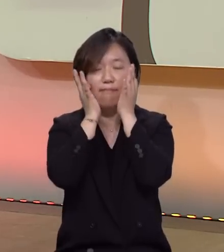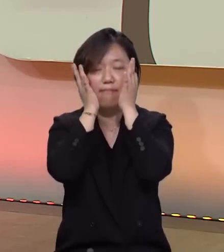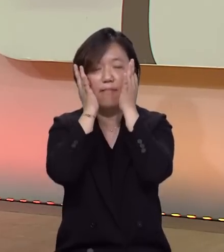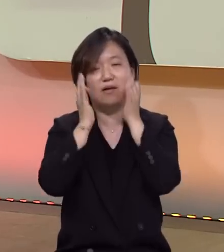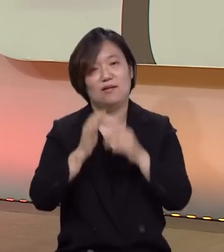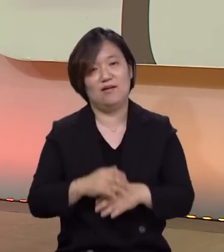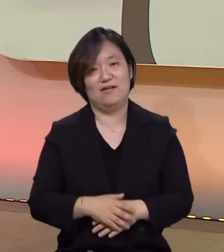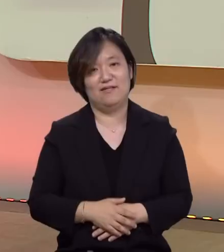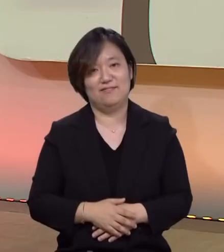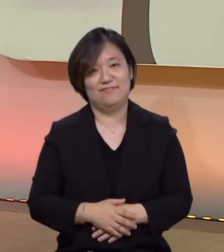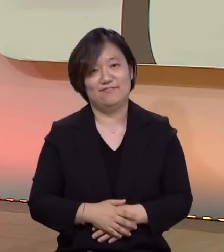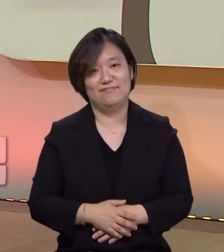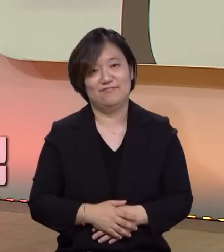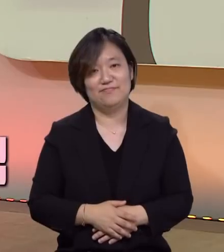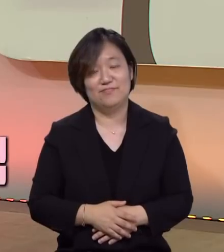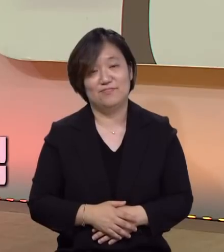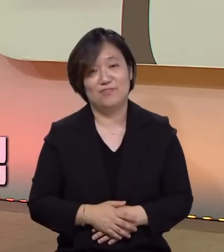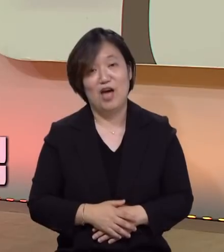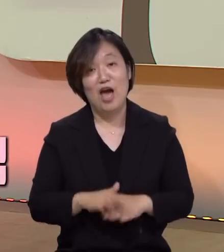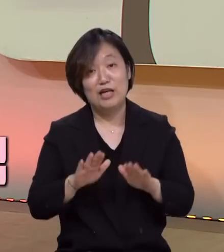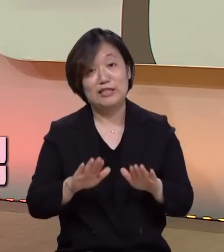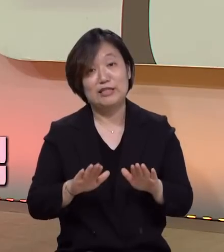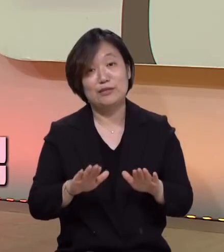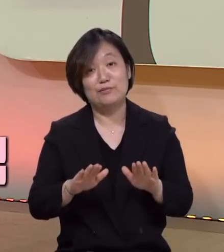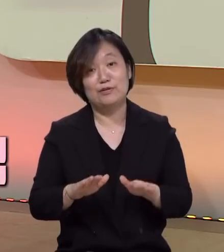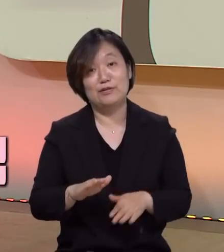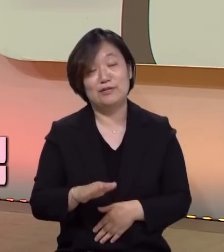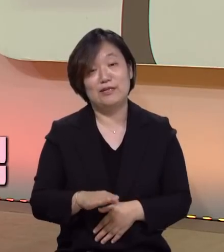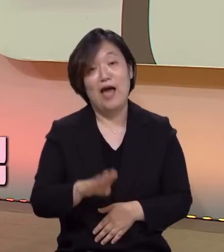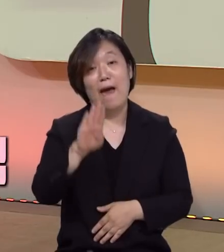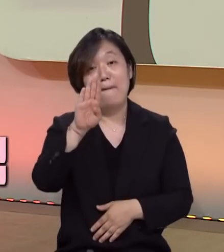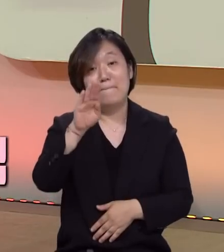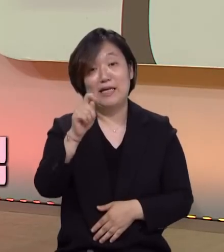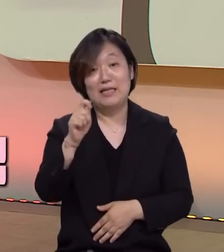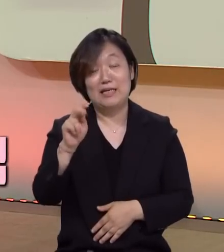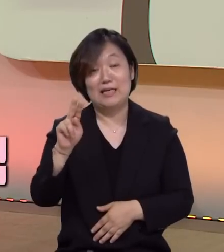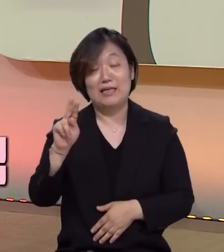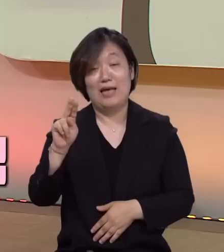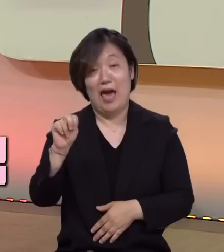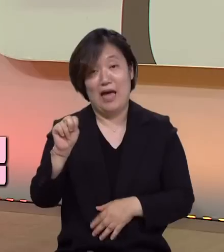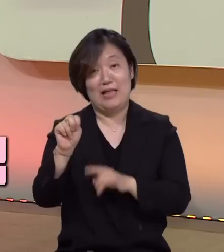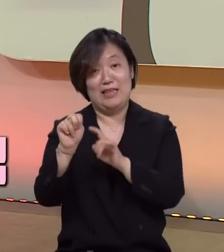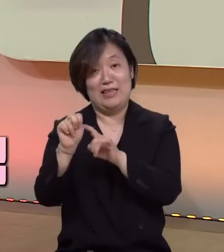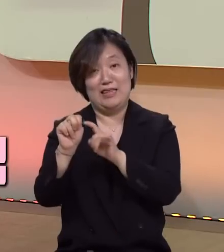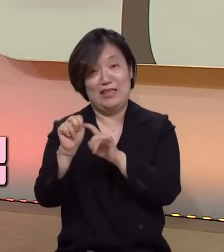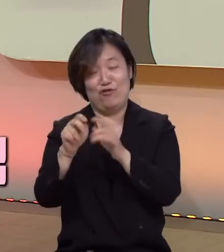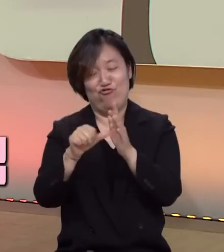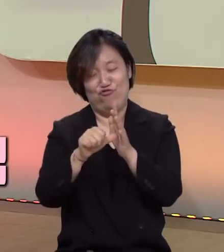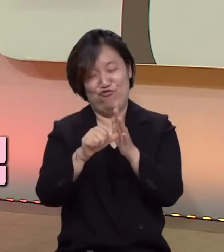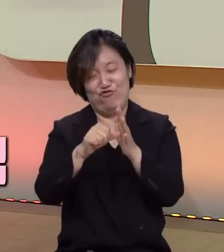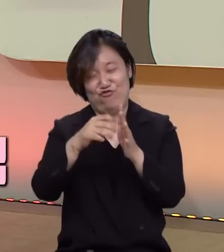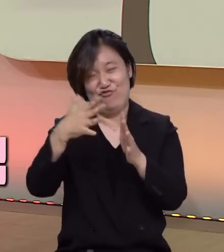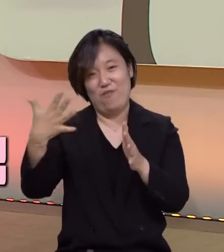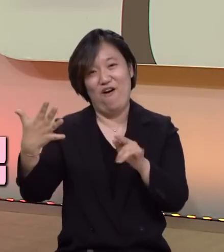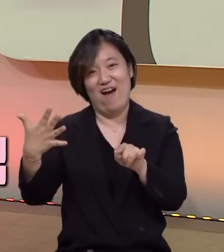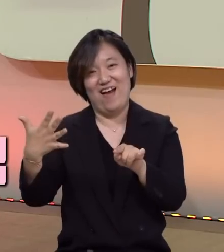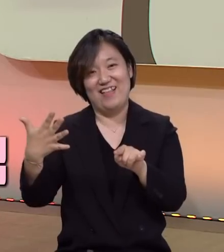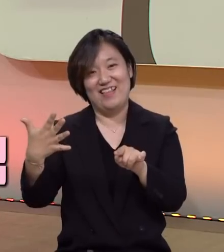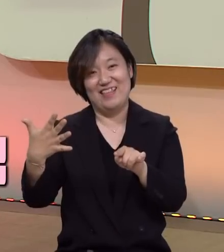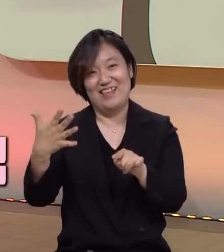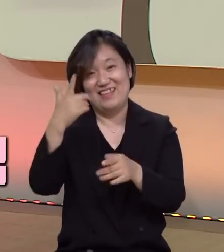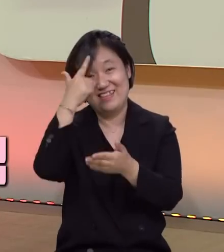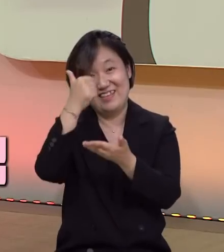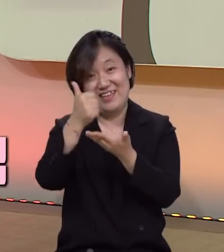지금은 이렇게 우리 불교tv btn을 대표하시는 명법사 스님이 되셔 가지고